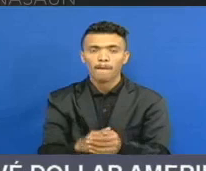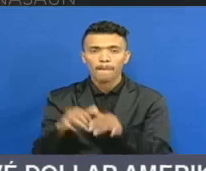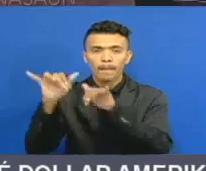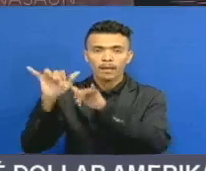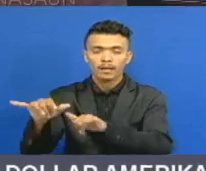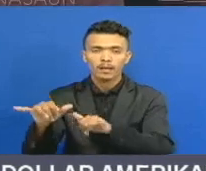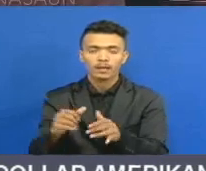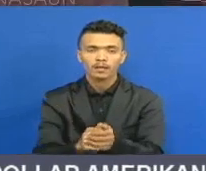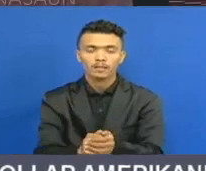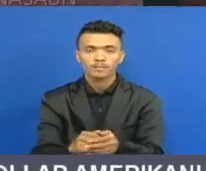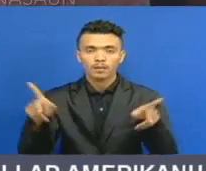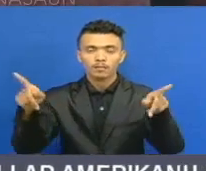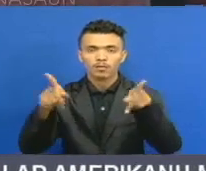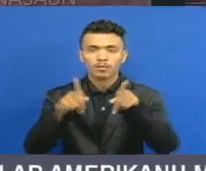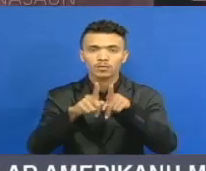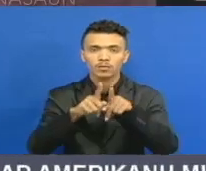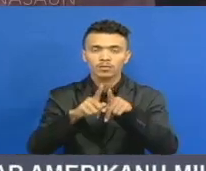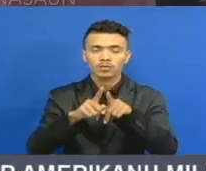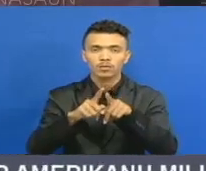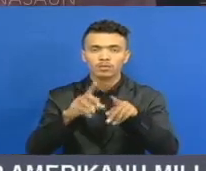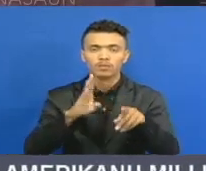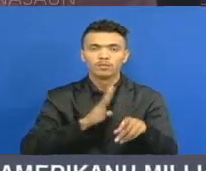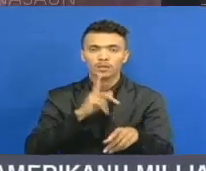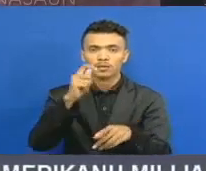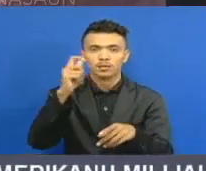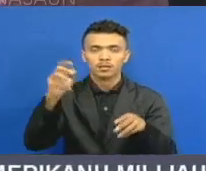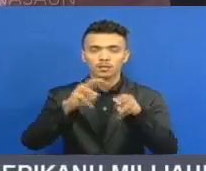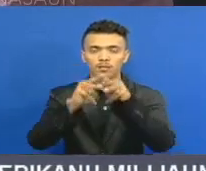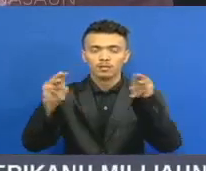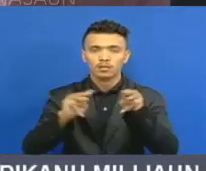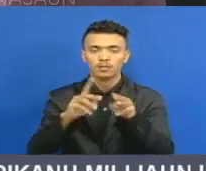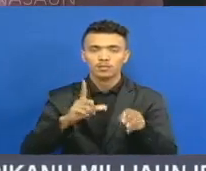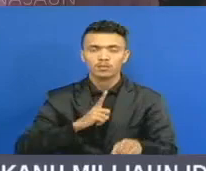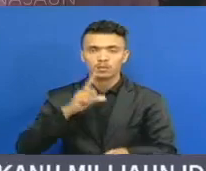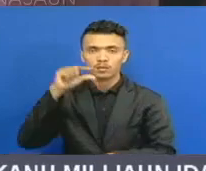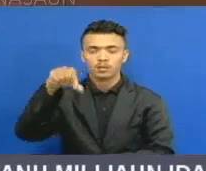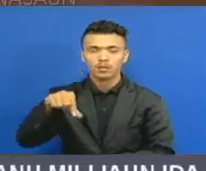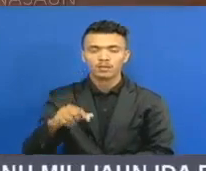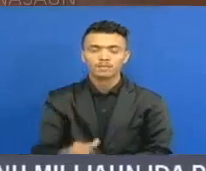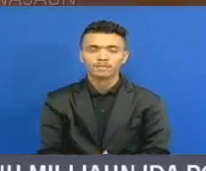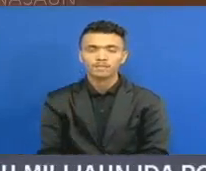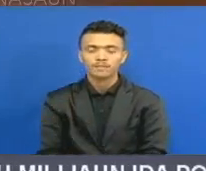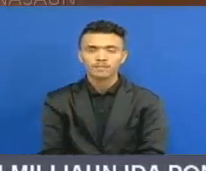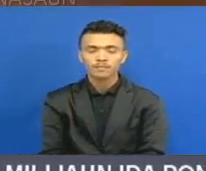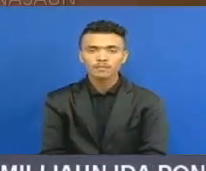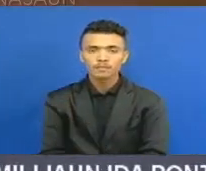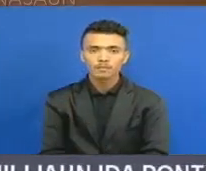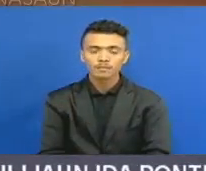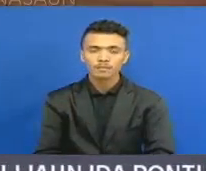ia sukulau hata posto administrativo Bazar Tete, município Likisa. Manuel Bujimão, Domingos de Deus,